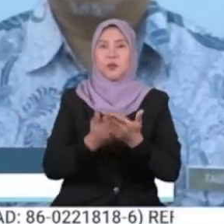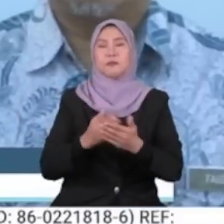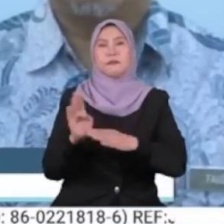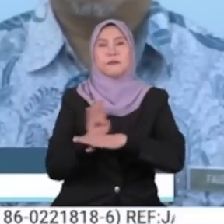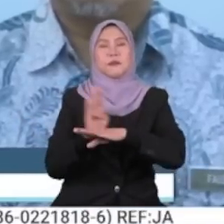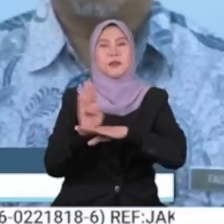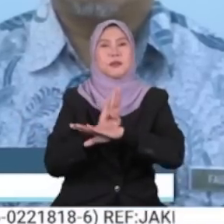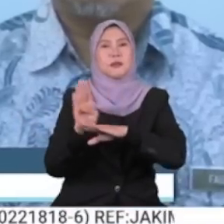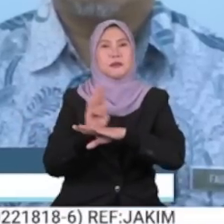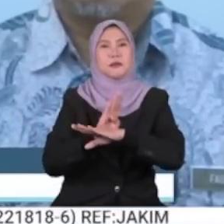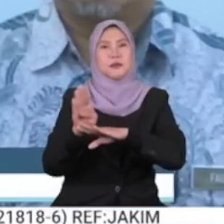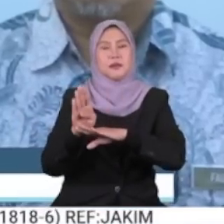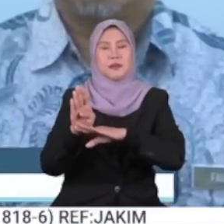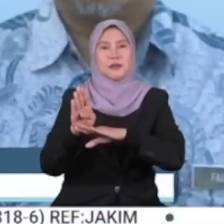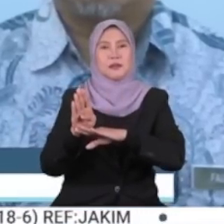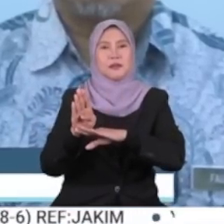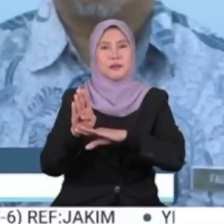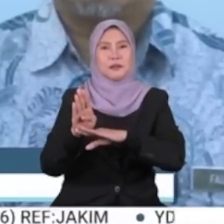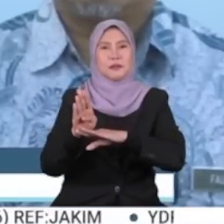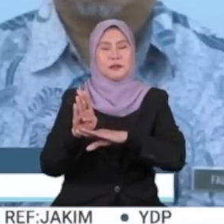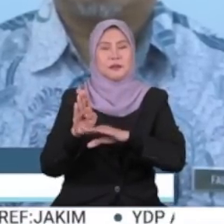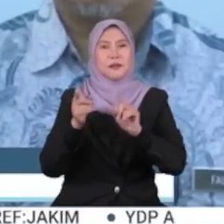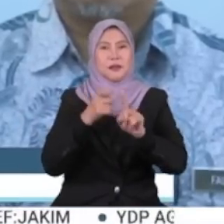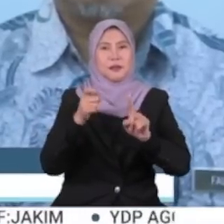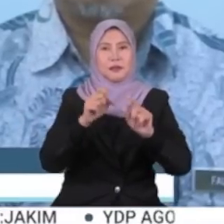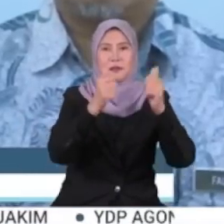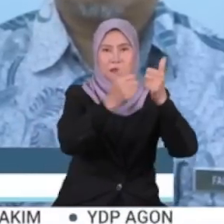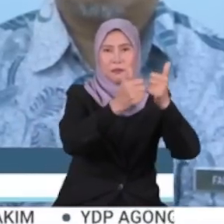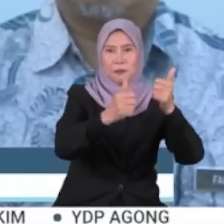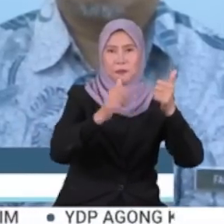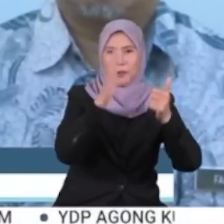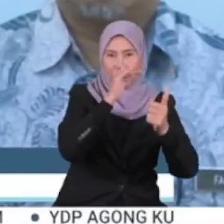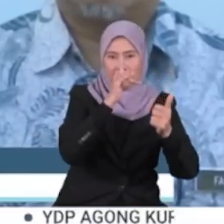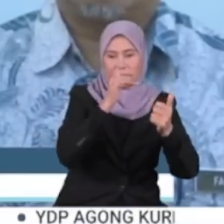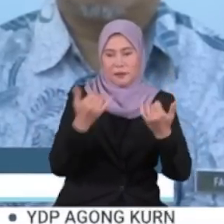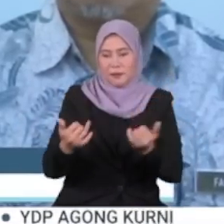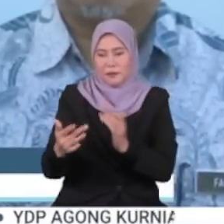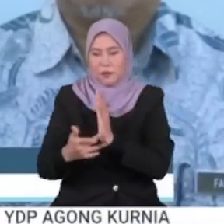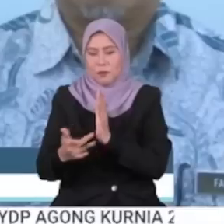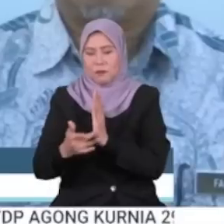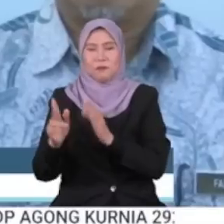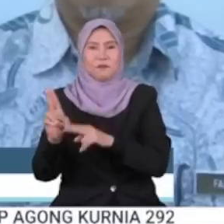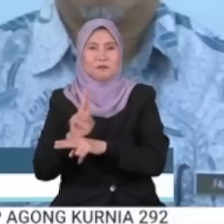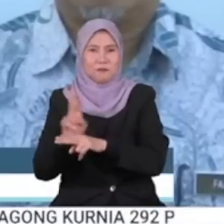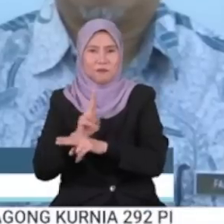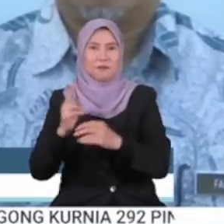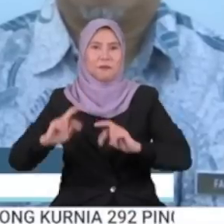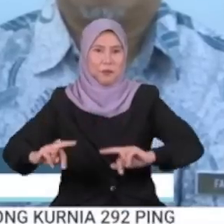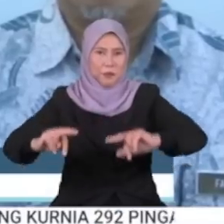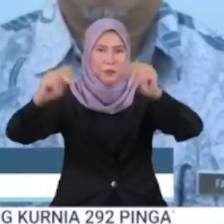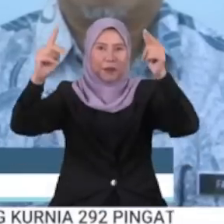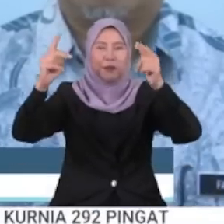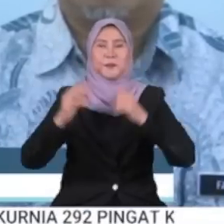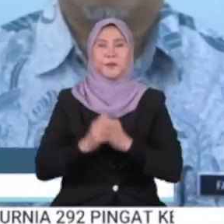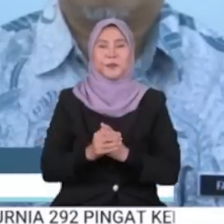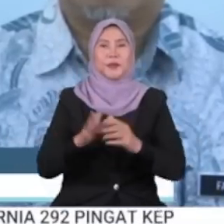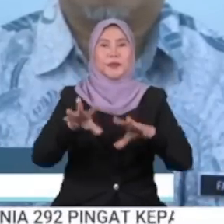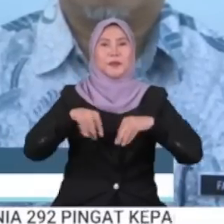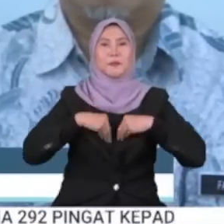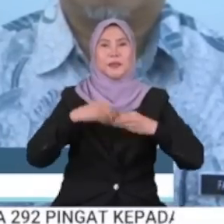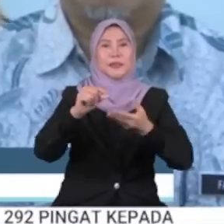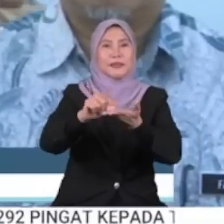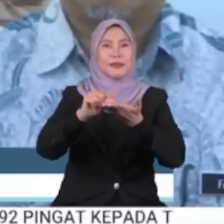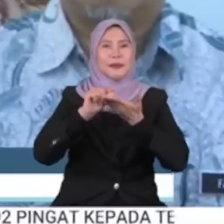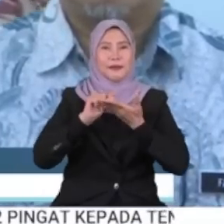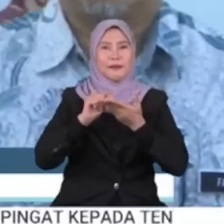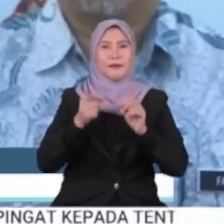bawah Perbadanan Bioteknologi Melaka lah, yang menggunakan teknologi terkini lah. Dan mereka telah beberapa tahun ini menerima geran daripada